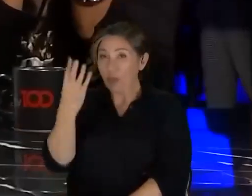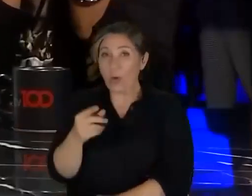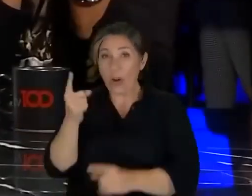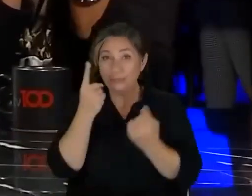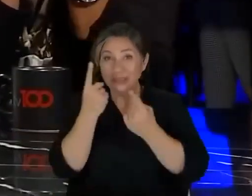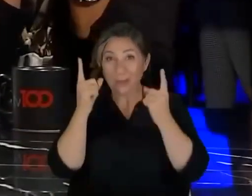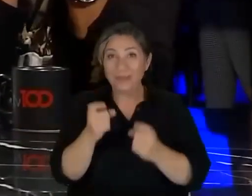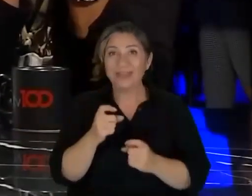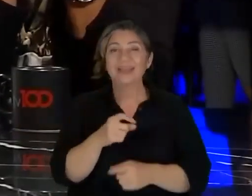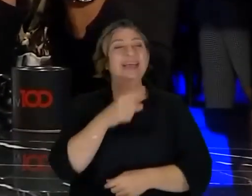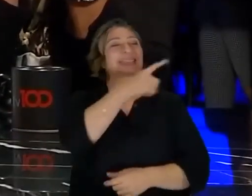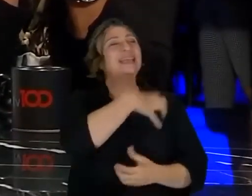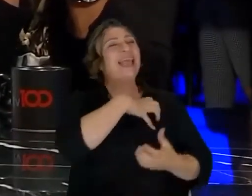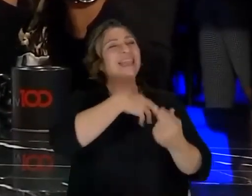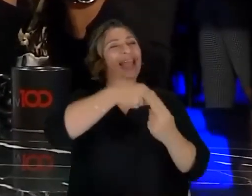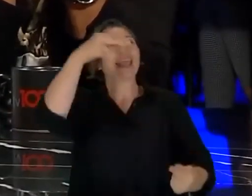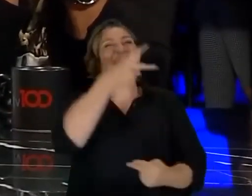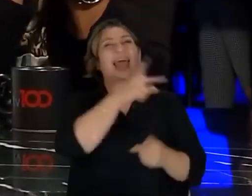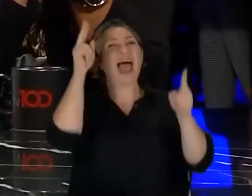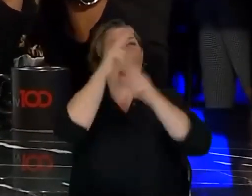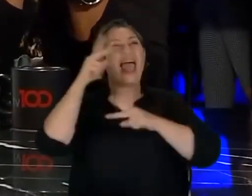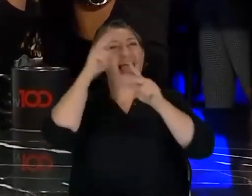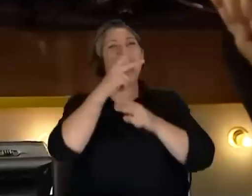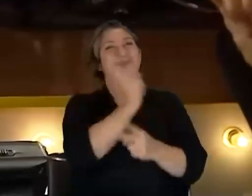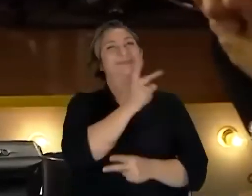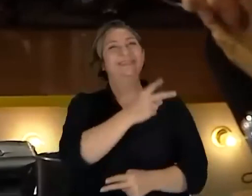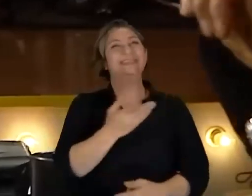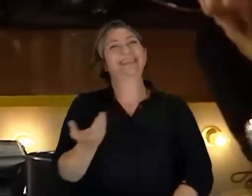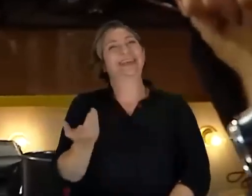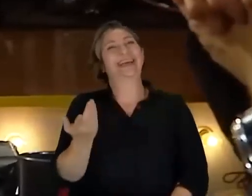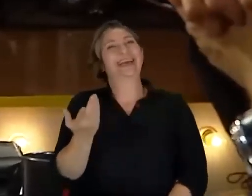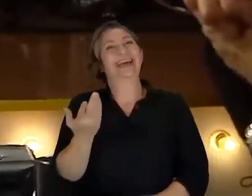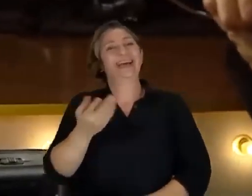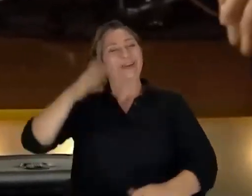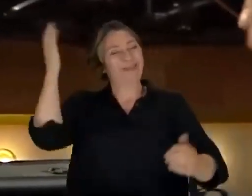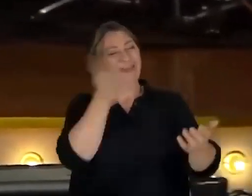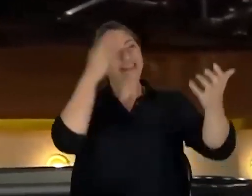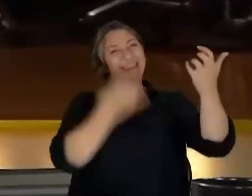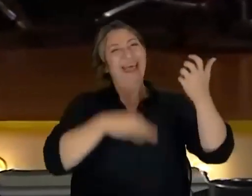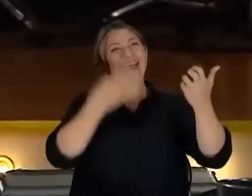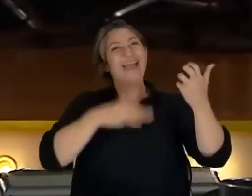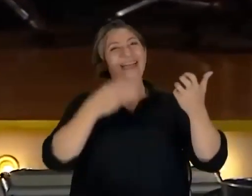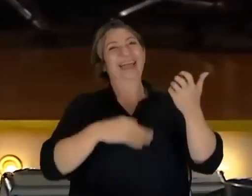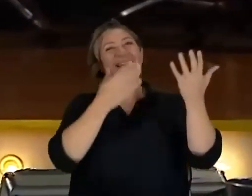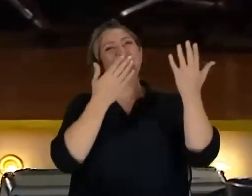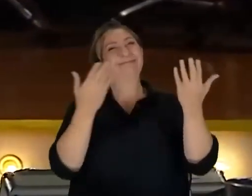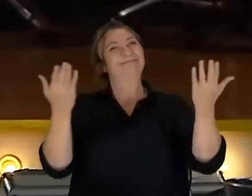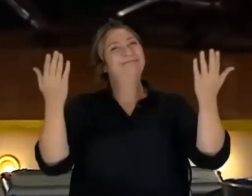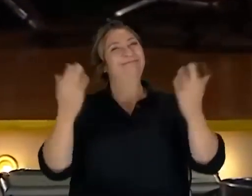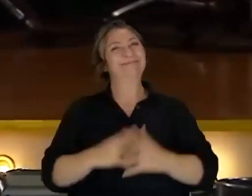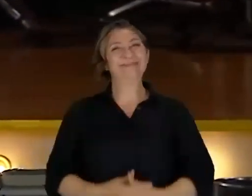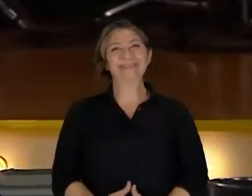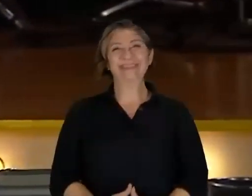öyle bir şey mi hikaye? Ya bu senin senaryo çirkin hayalini kurduğun senaryo o kadar doğru söyle. Vur sazın tellerine.